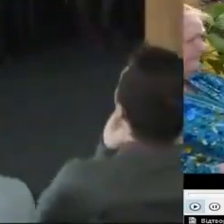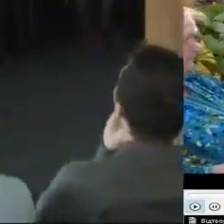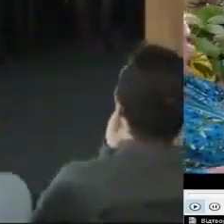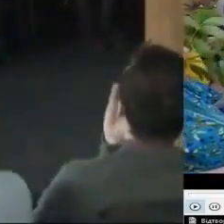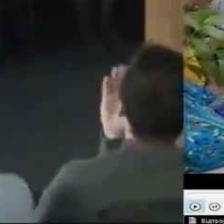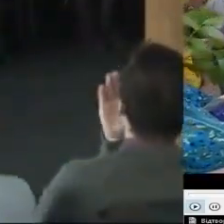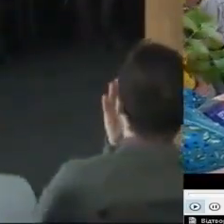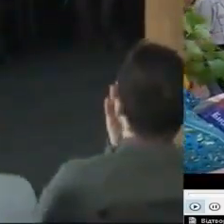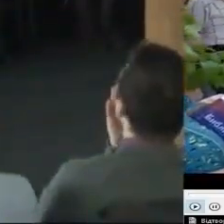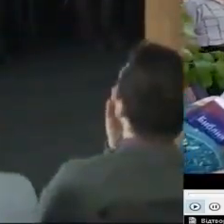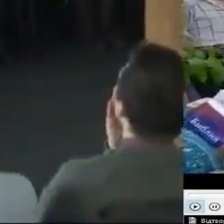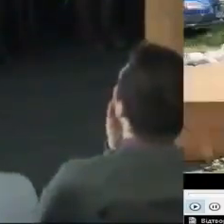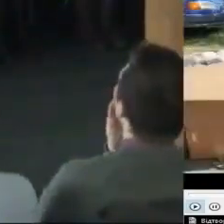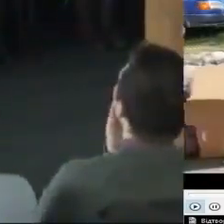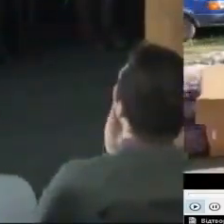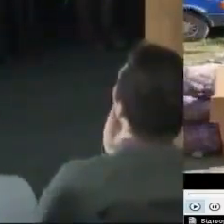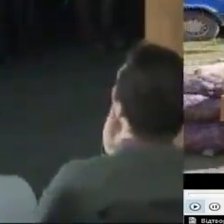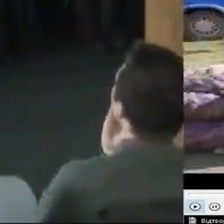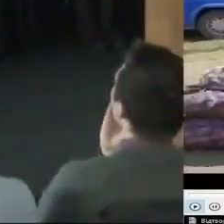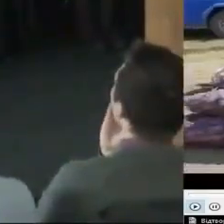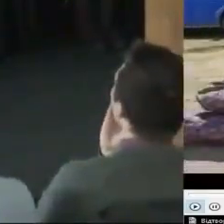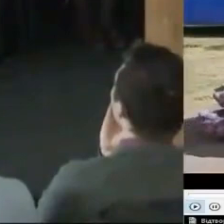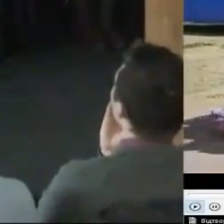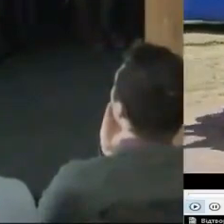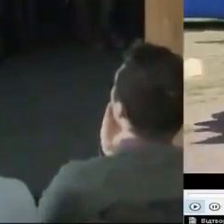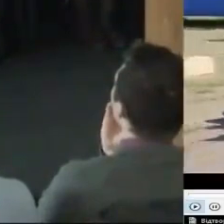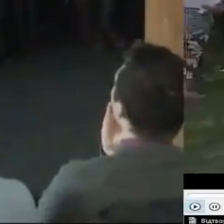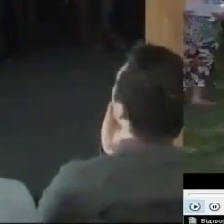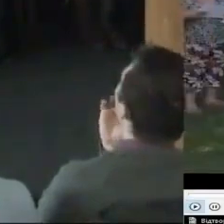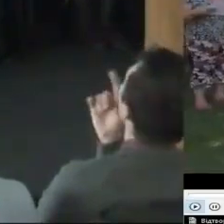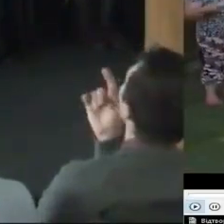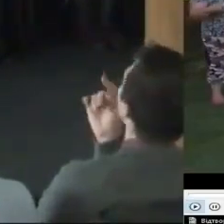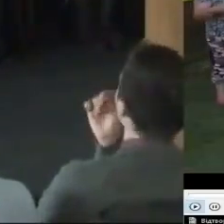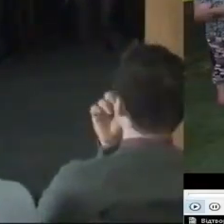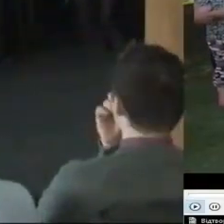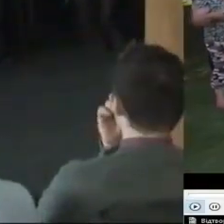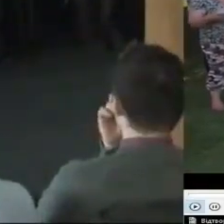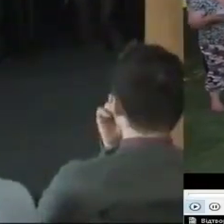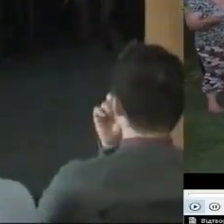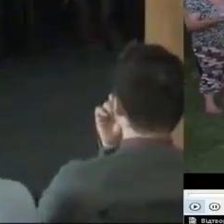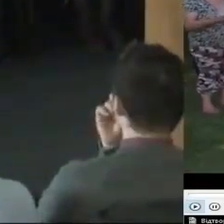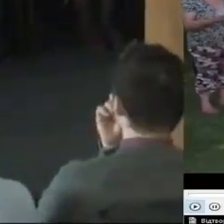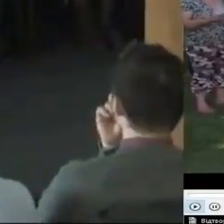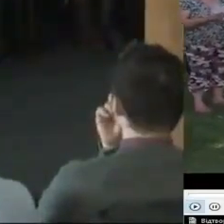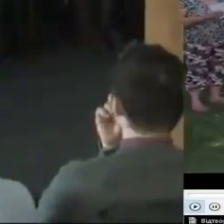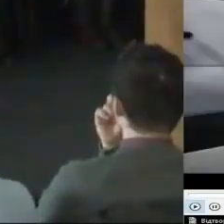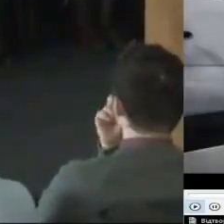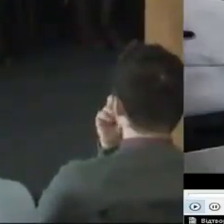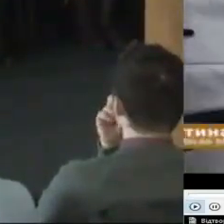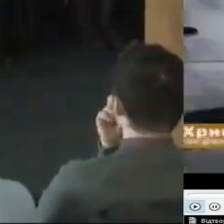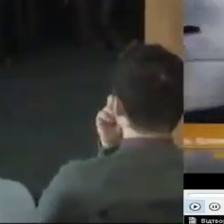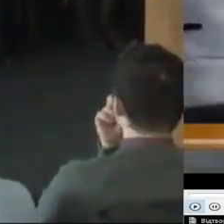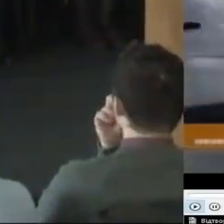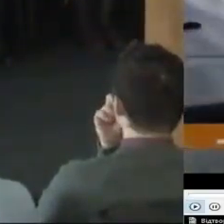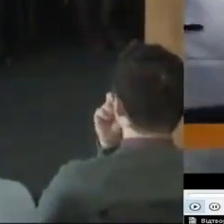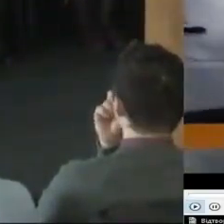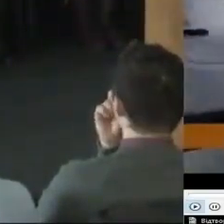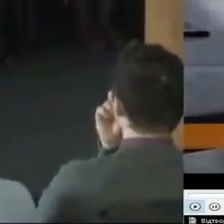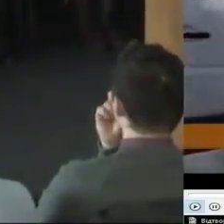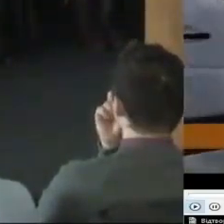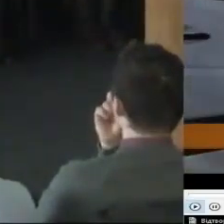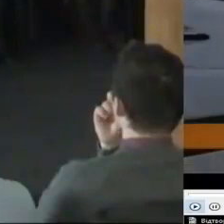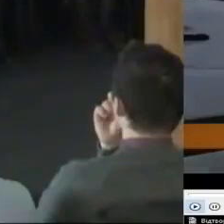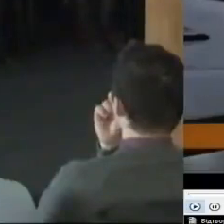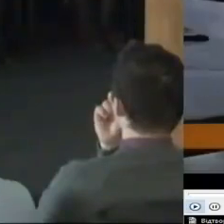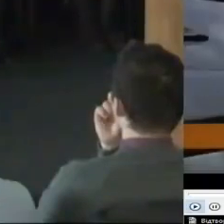військовослужбовці змогли отримати Боже Слово через самовіддане служіння багатьох християн. Я дуже